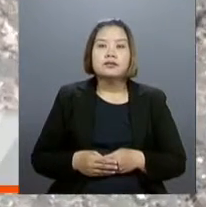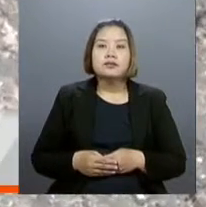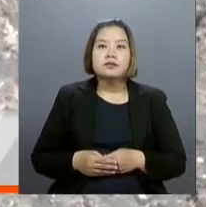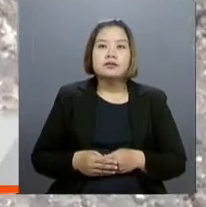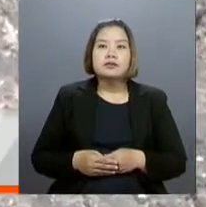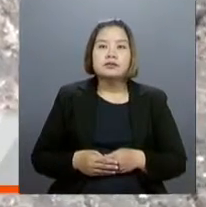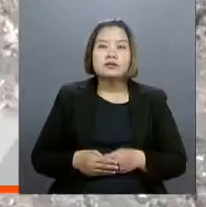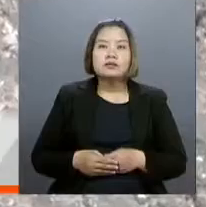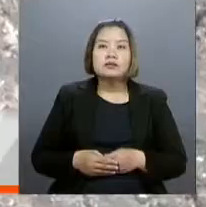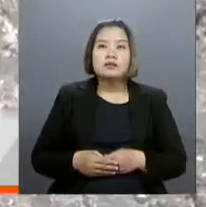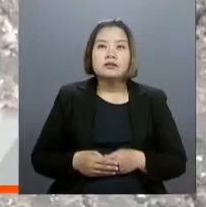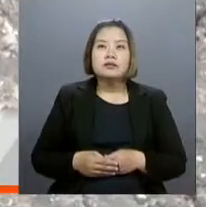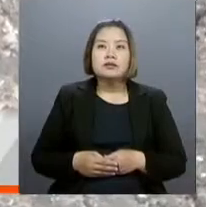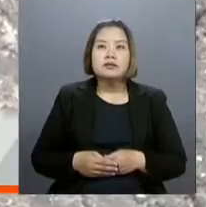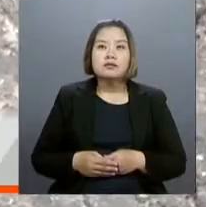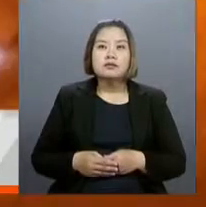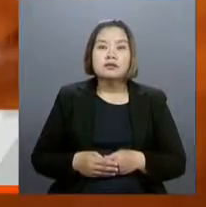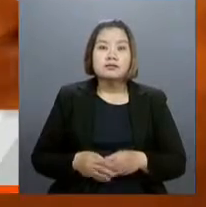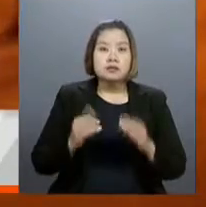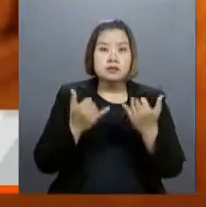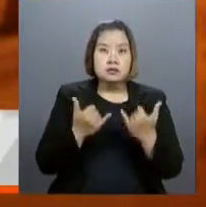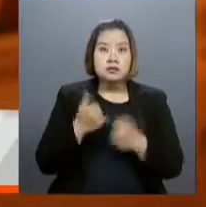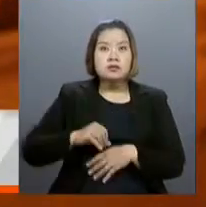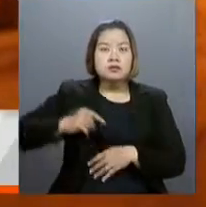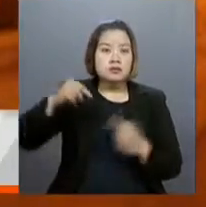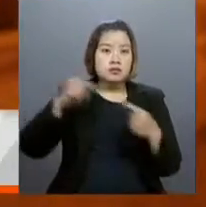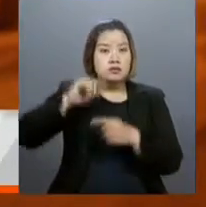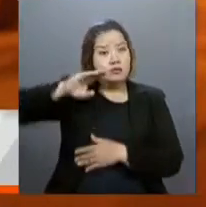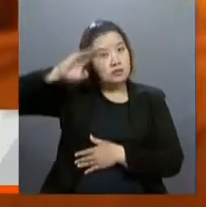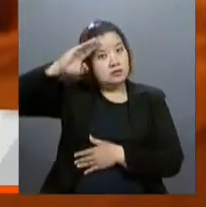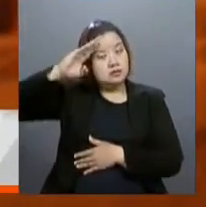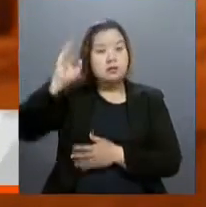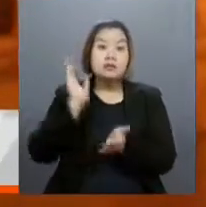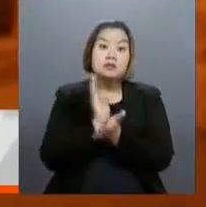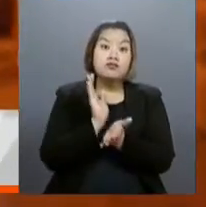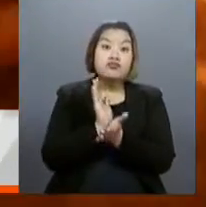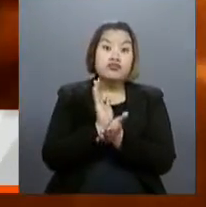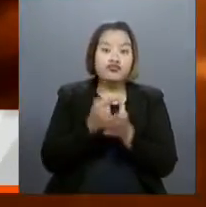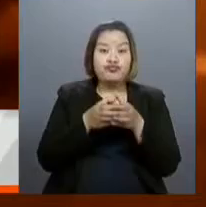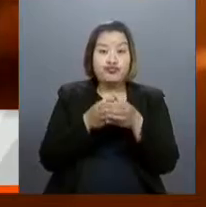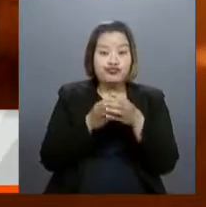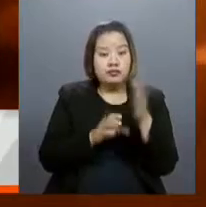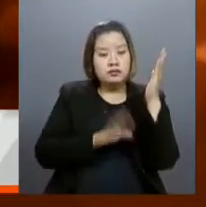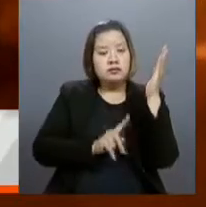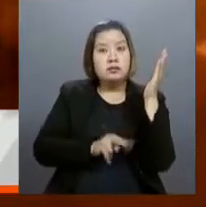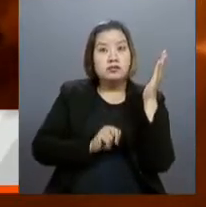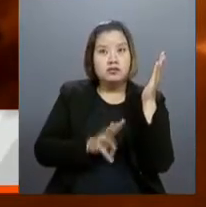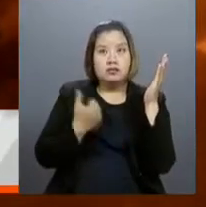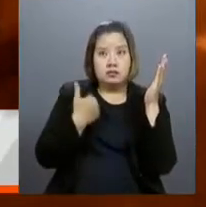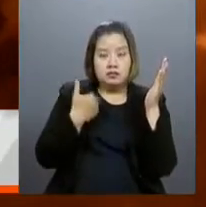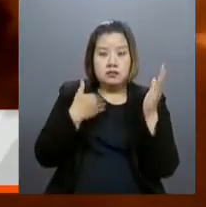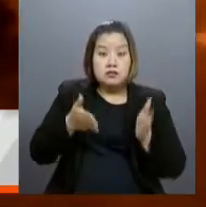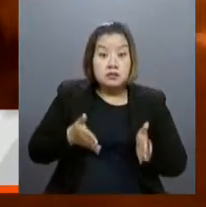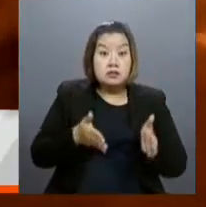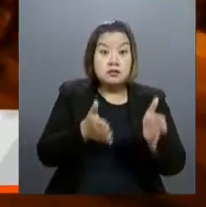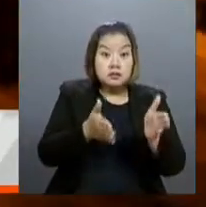วันขณะเดียวกันมีการเพิ่มกำลังเจ้าหน้าที่ตามด่านในเขตเมืองนราธิวาสนะครับพร้อมตั้งด่านตรวจบนถนนสายหลักและสาย